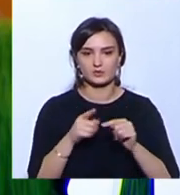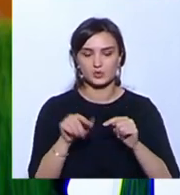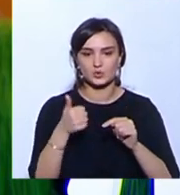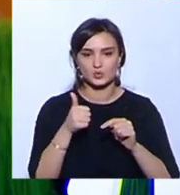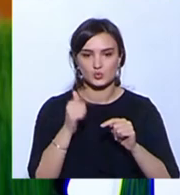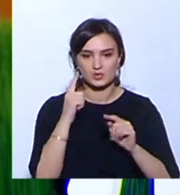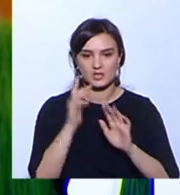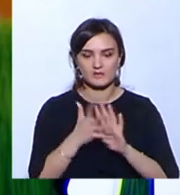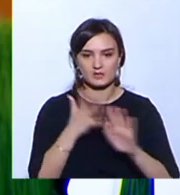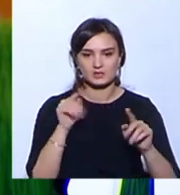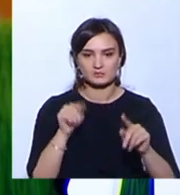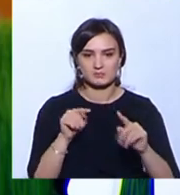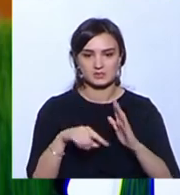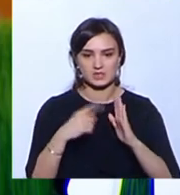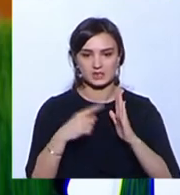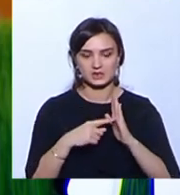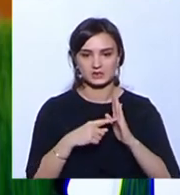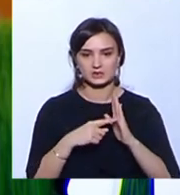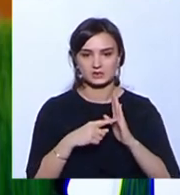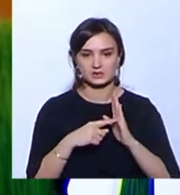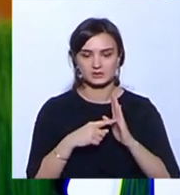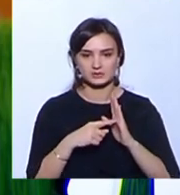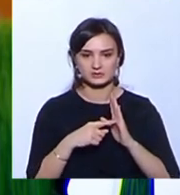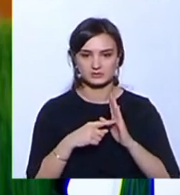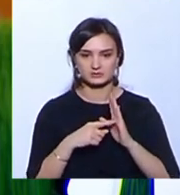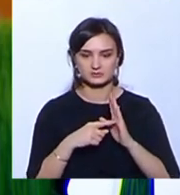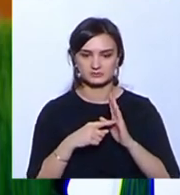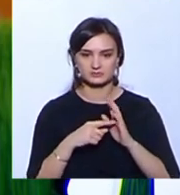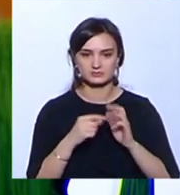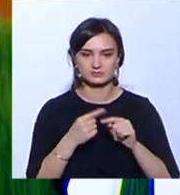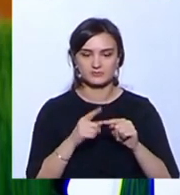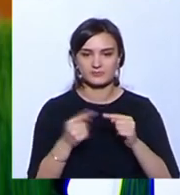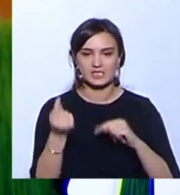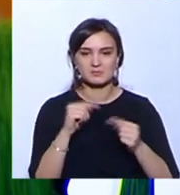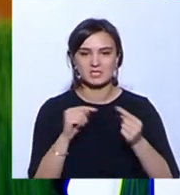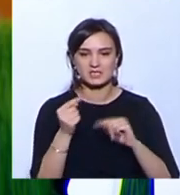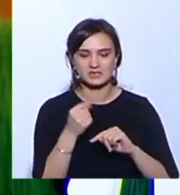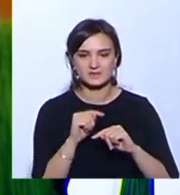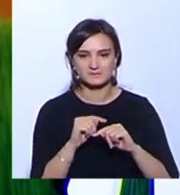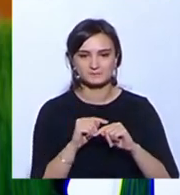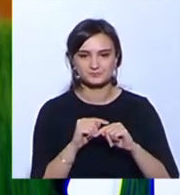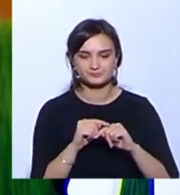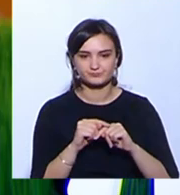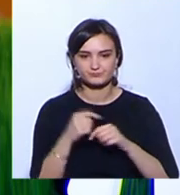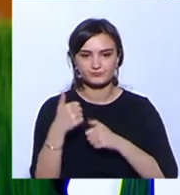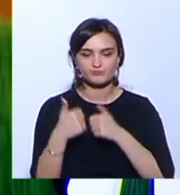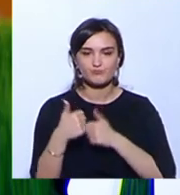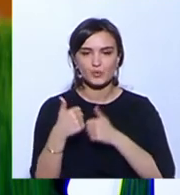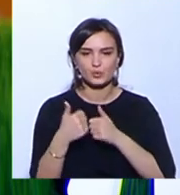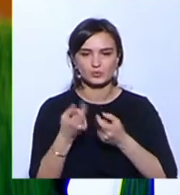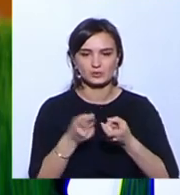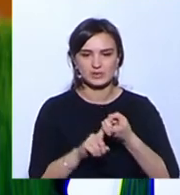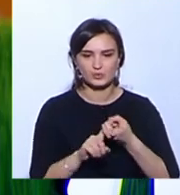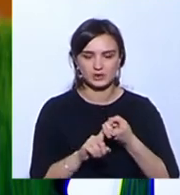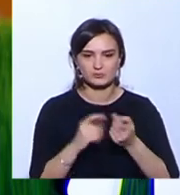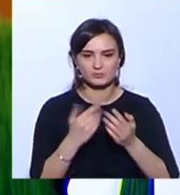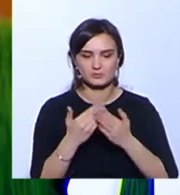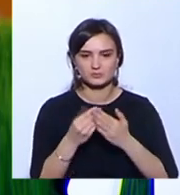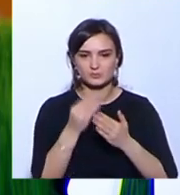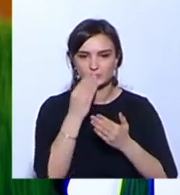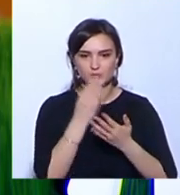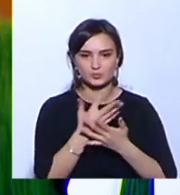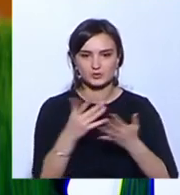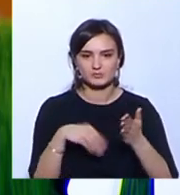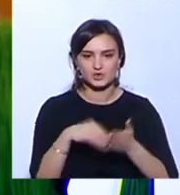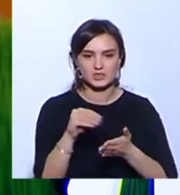როგორ გავიაზრებთ ამ საკითხს. არაორგანიზებულობა, ერთმანეთის მიმართ კონკურენტული დამოკიდებულება, მაგალითად